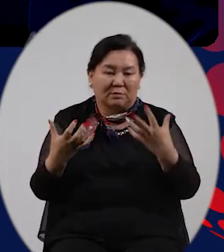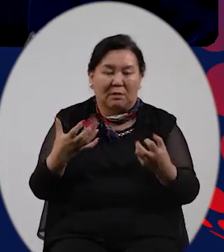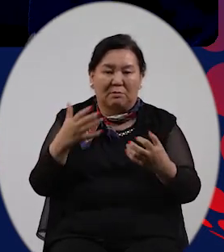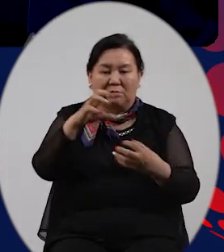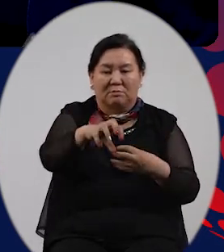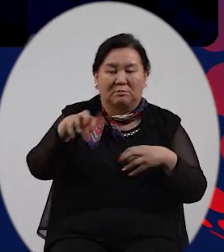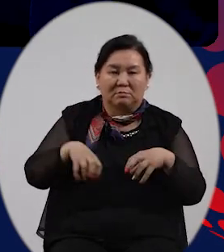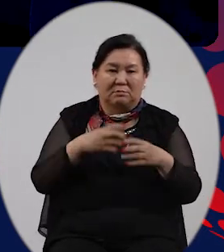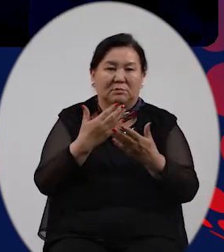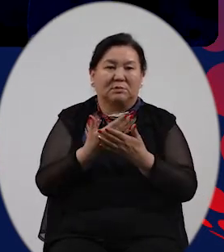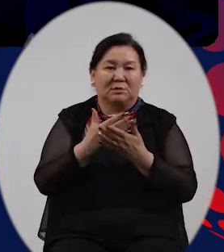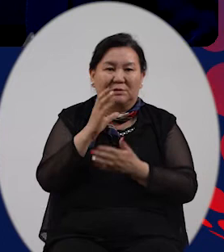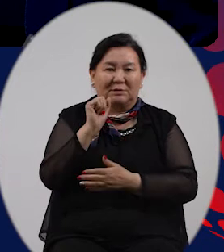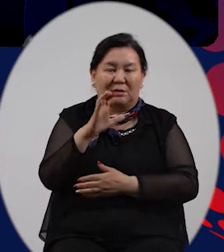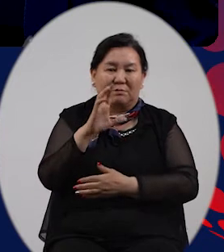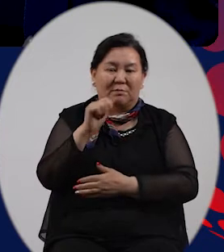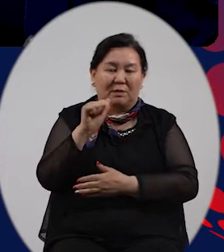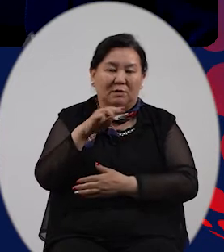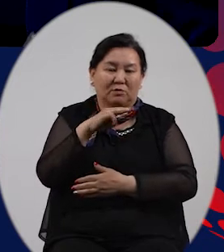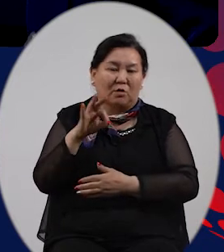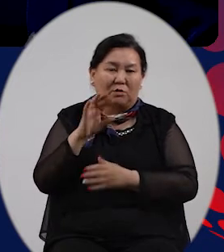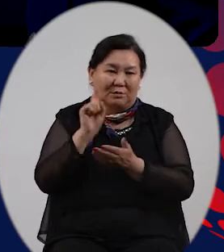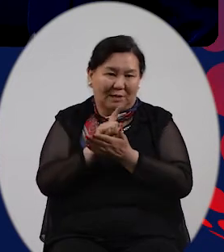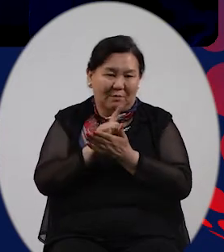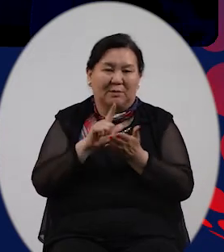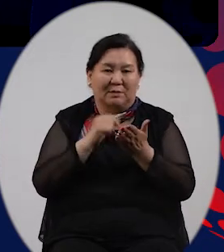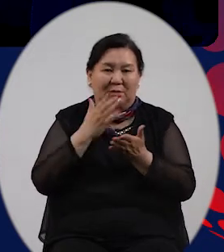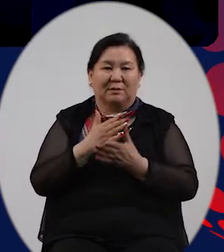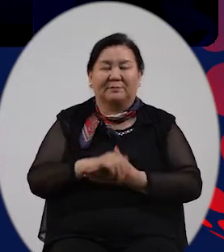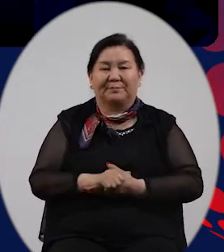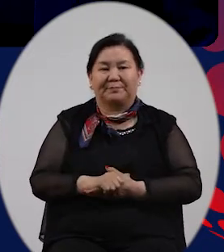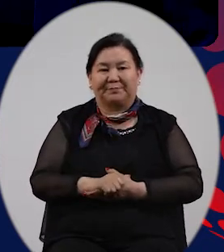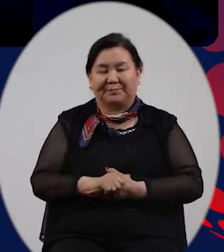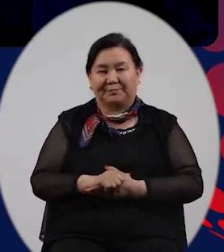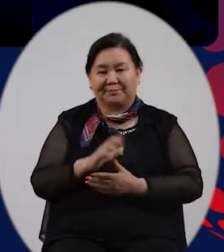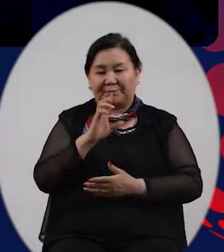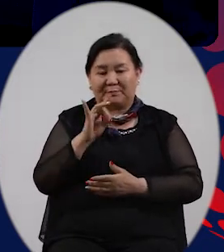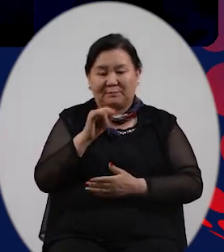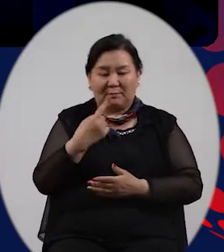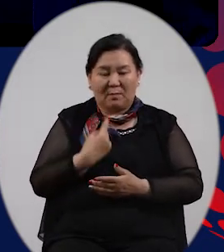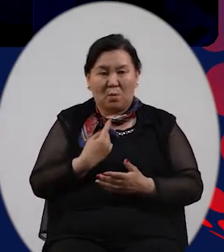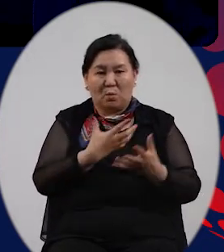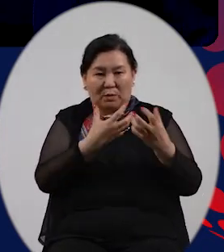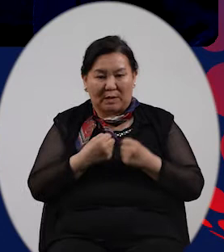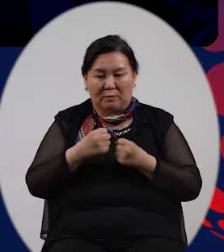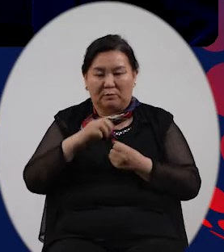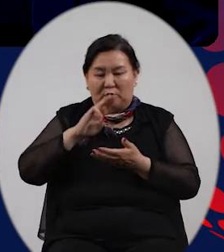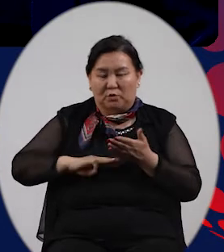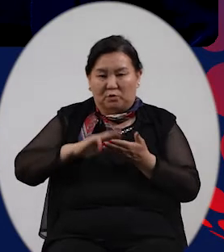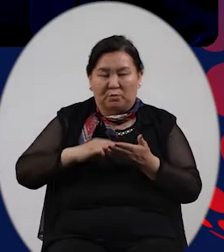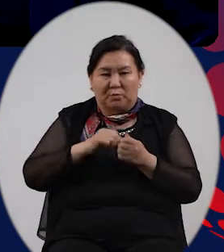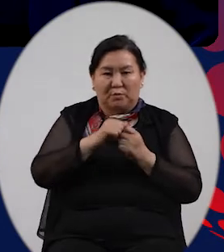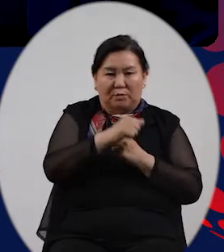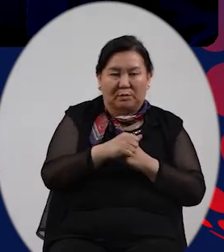боломжтой. Тэгэхээр энэ сав баглаа бодлын тоо хэмжээ бол зайлшгүй шаарлалтай. За бараа хүлээн авах ба төлбөрийг гүйцэтгэх талаар